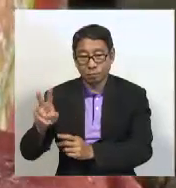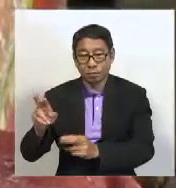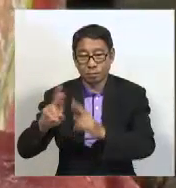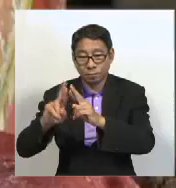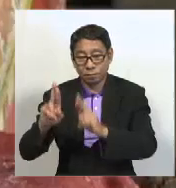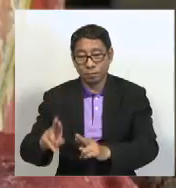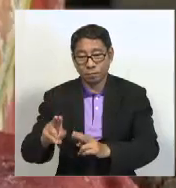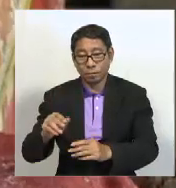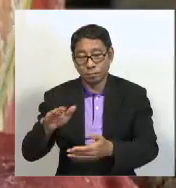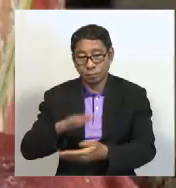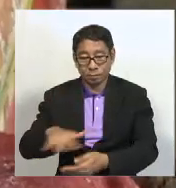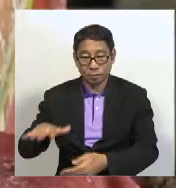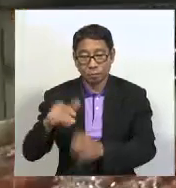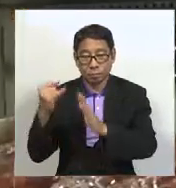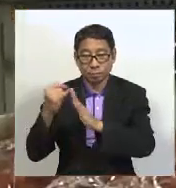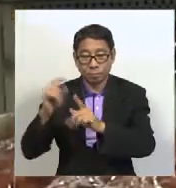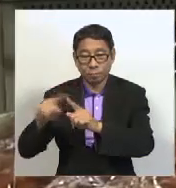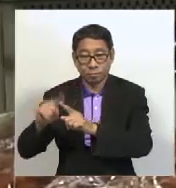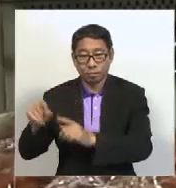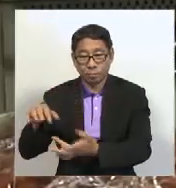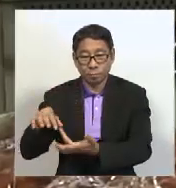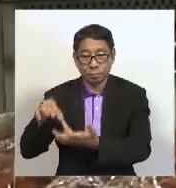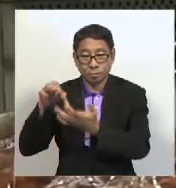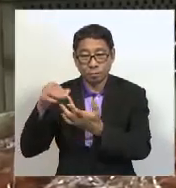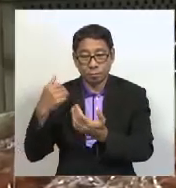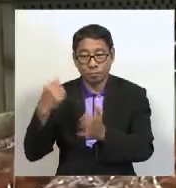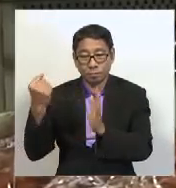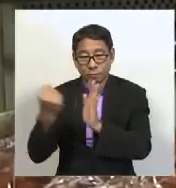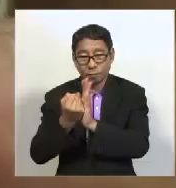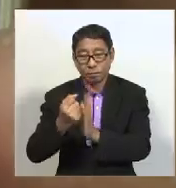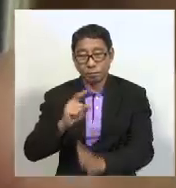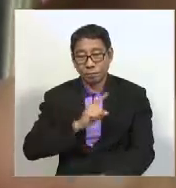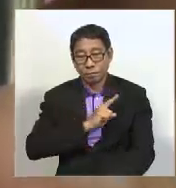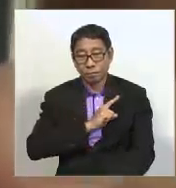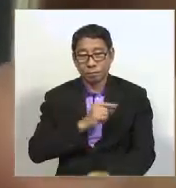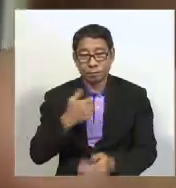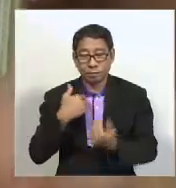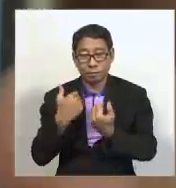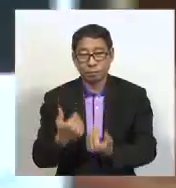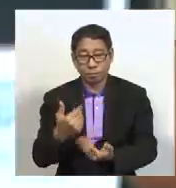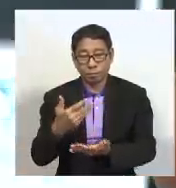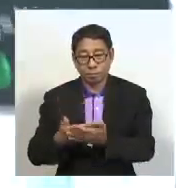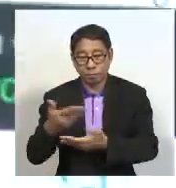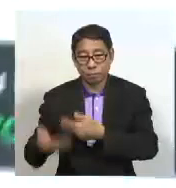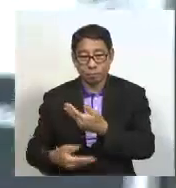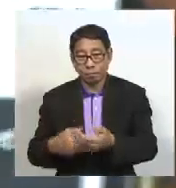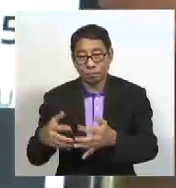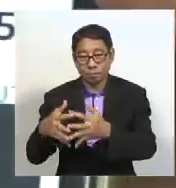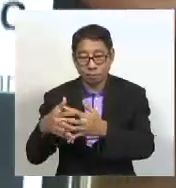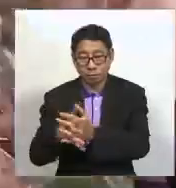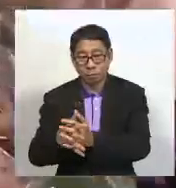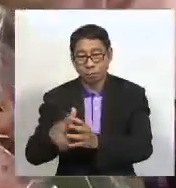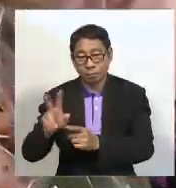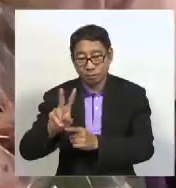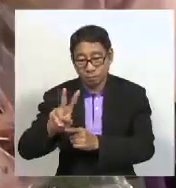มช็อปใช้และร้านค้าทั่วไปในทุกจังหวัดยกเว้นนะคะจังหวัดตามทะเบียนบ้านของตัวเองเท่านั้นทีนี้การใช้จ่ายผ่าน G Wallet 2เ